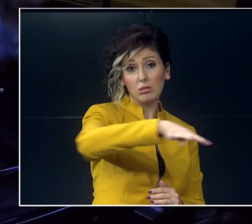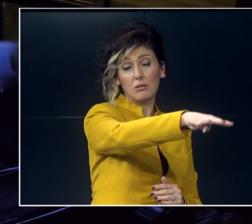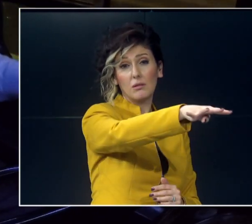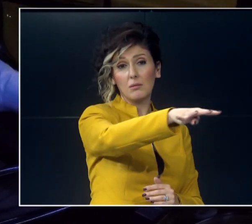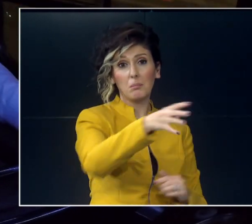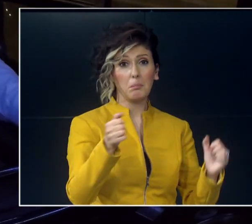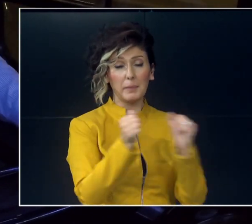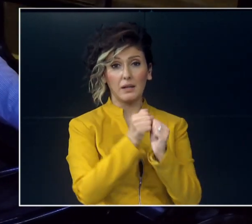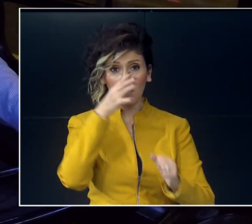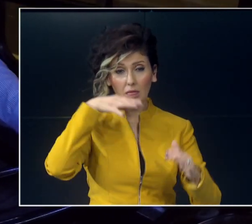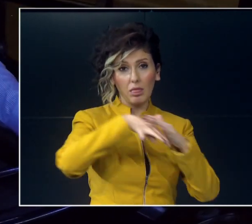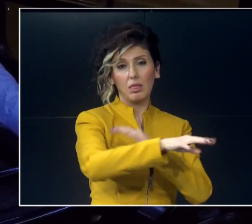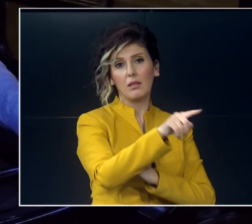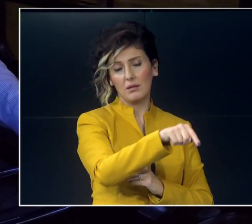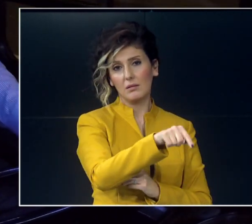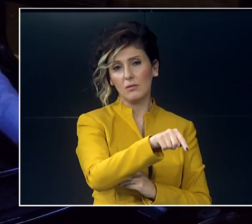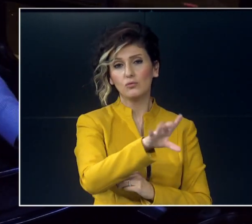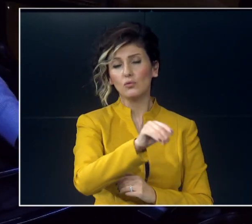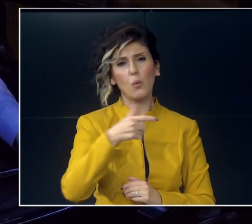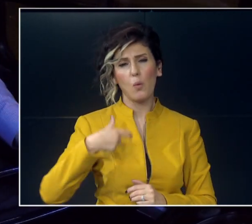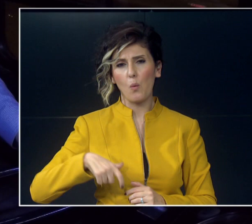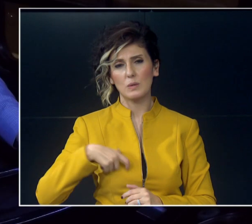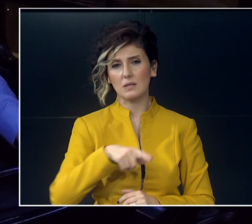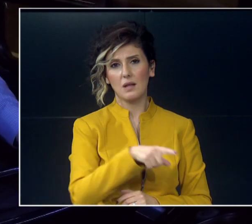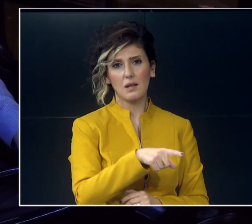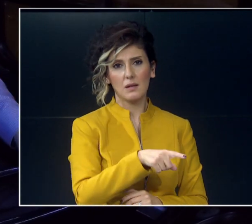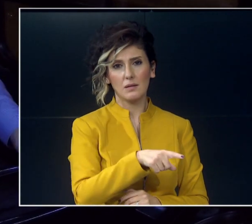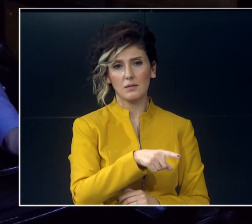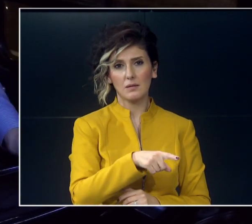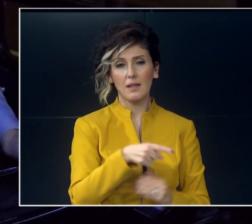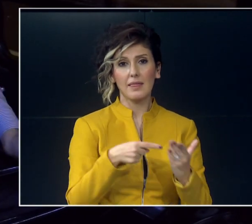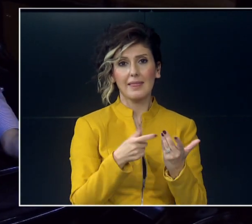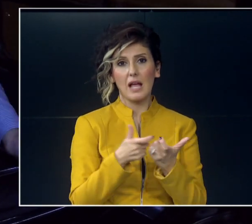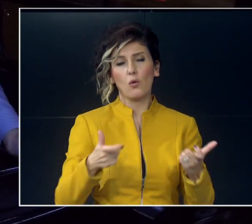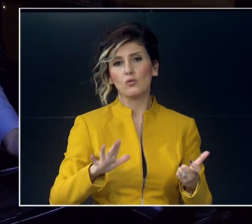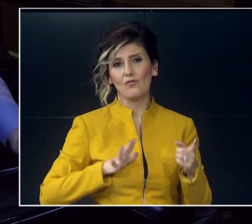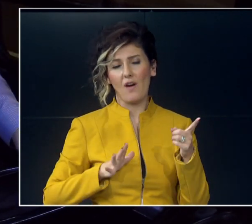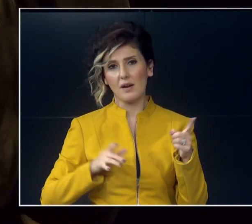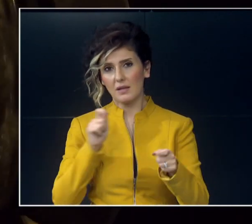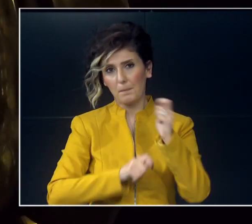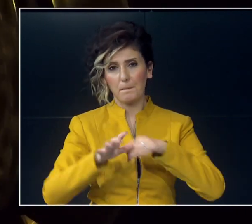birden geçtiği bir tünel. Bu çok özel bir teknolojiyle imal edildi.